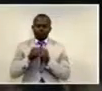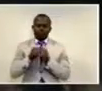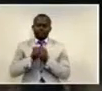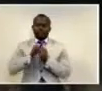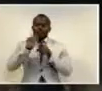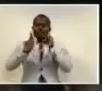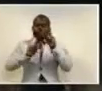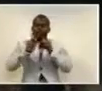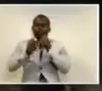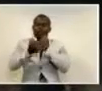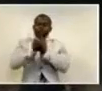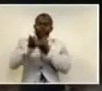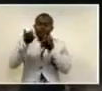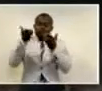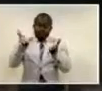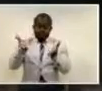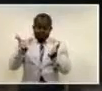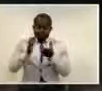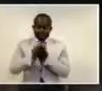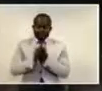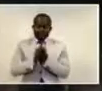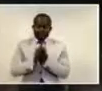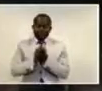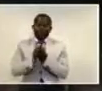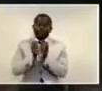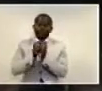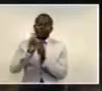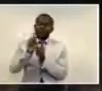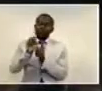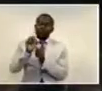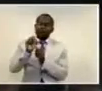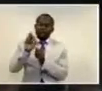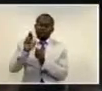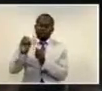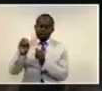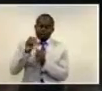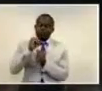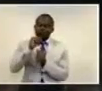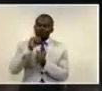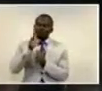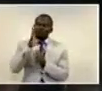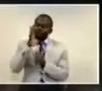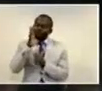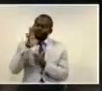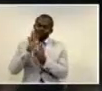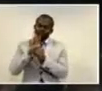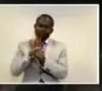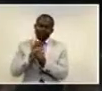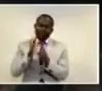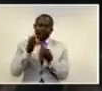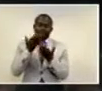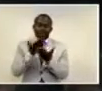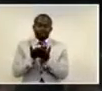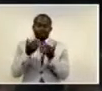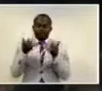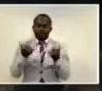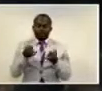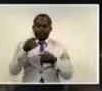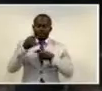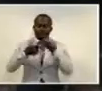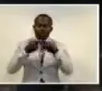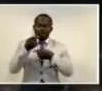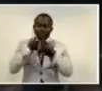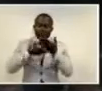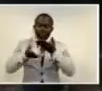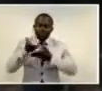baturage ba Rubavu rero na Rutsiro ndumva ntari butinde cyane nagira ngo dukomeze